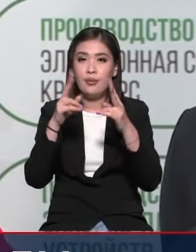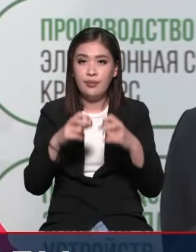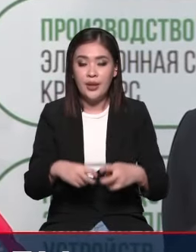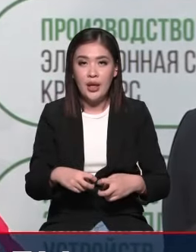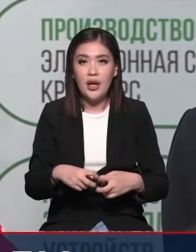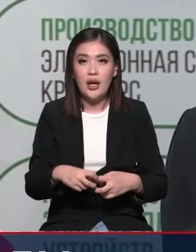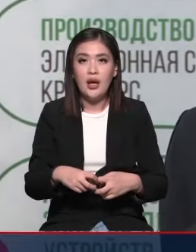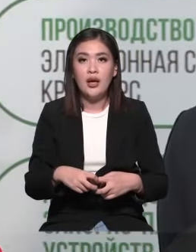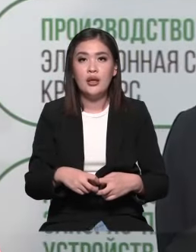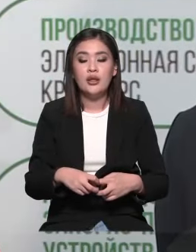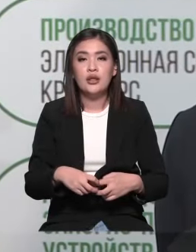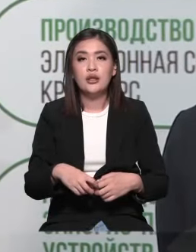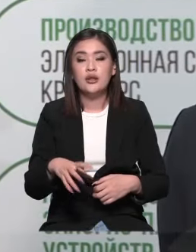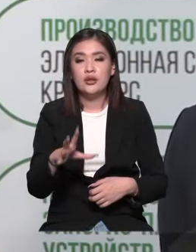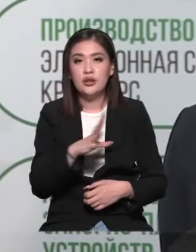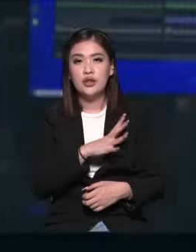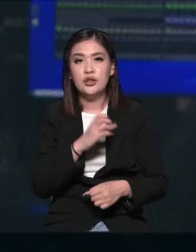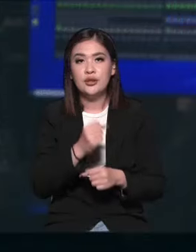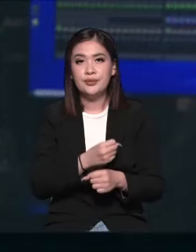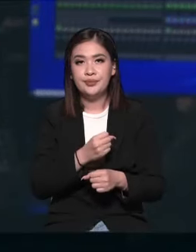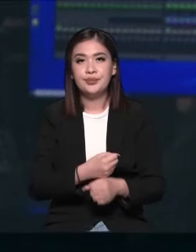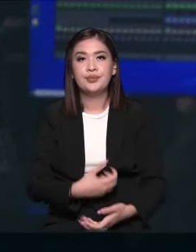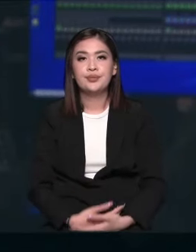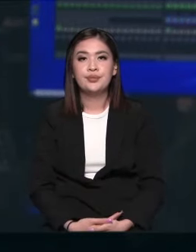ұсыным қазір жасадық.